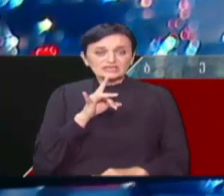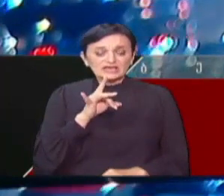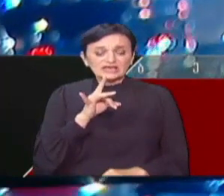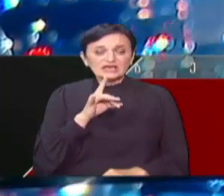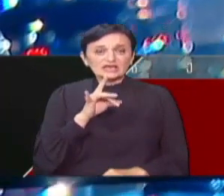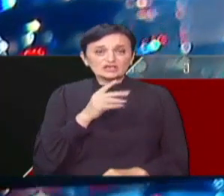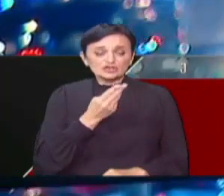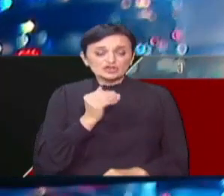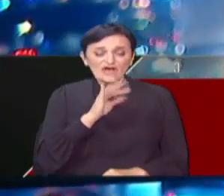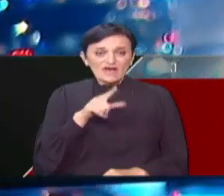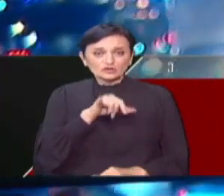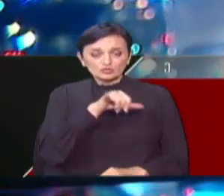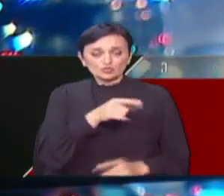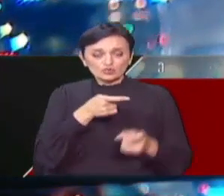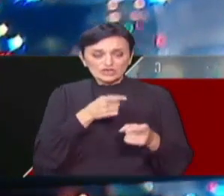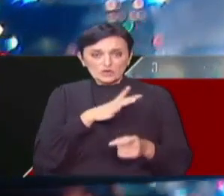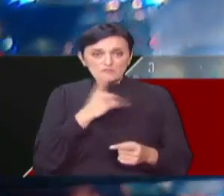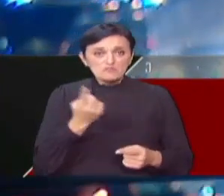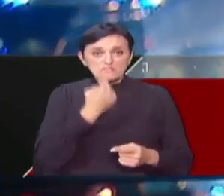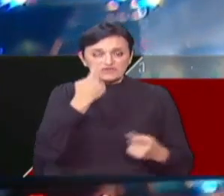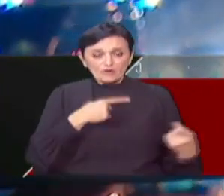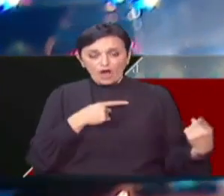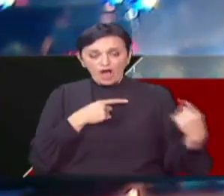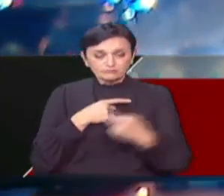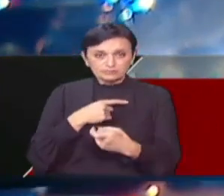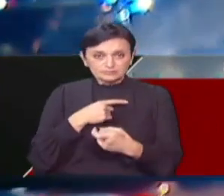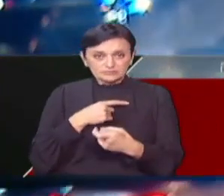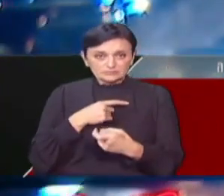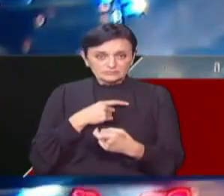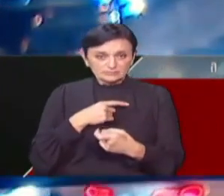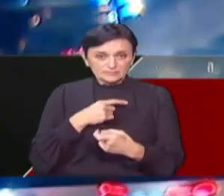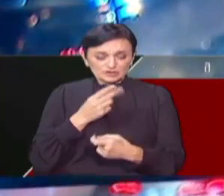ჰქონდა იარაღი, რომ პირველად ცეცხლი როინ შავაძემ გაუხსნა